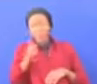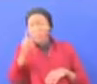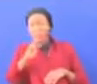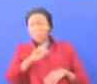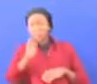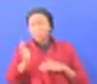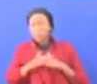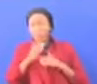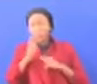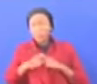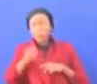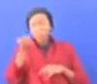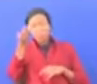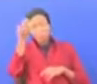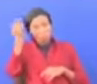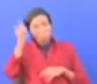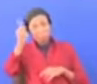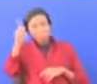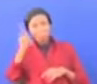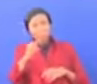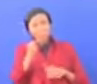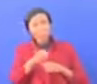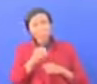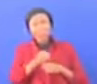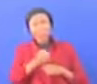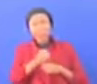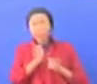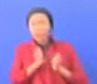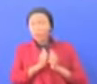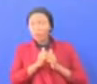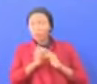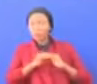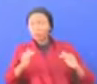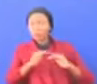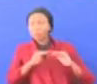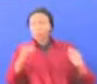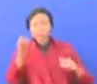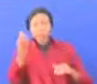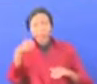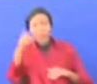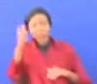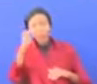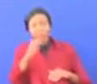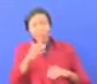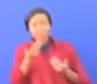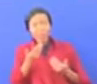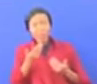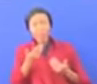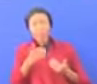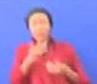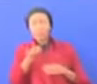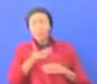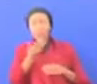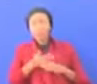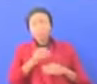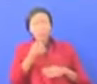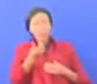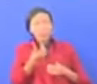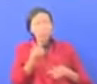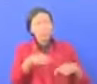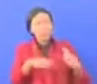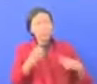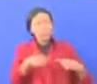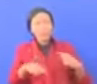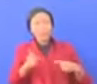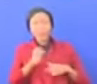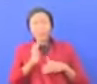kule Tarime, rahisisha mambo yaende sawa sawa. Mimi nimezoea siasa, hata ukiniacha watu wakaanza kunishughulikia kule kwa fidia, maanake nitarudi